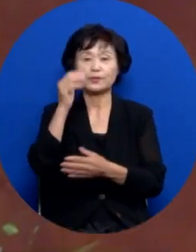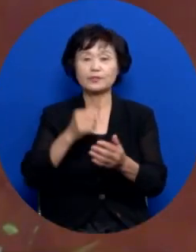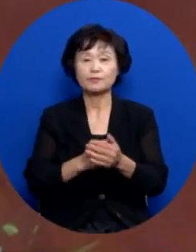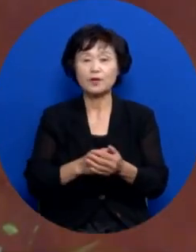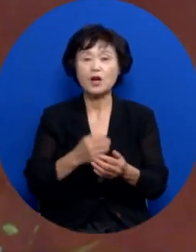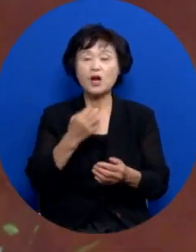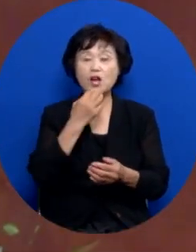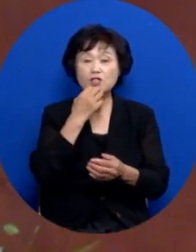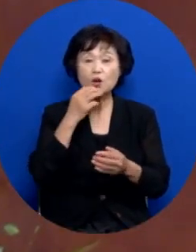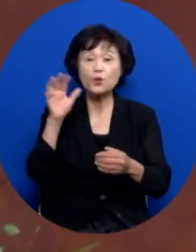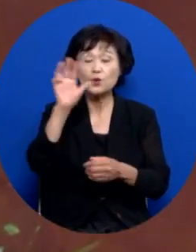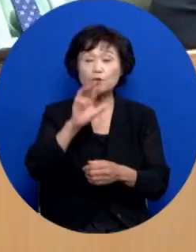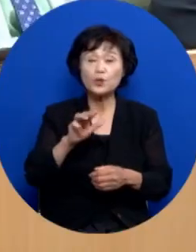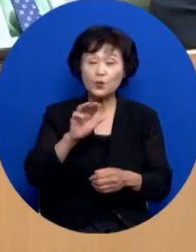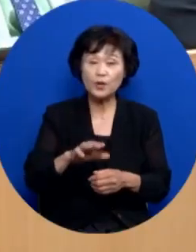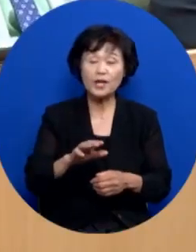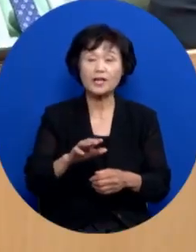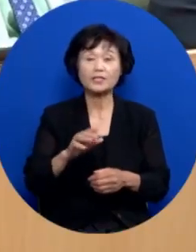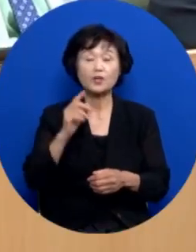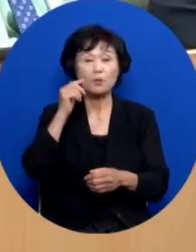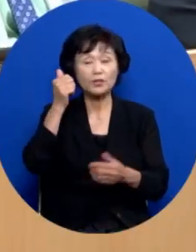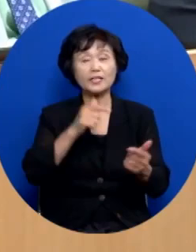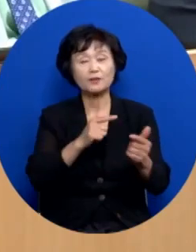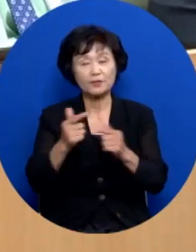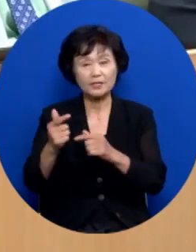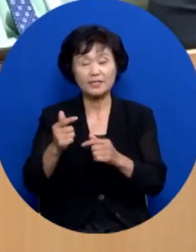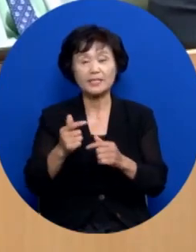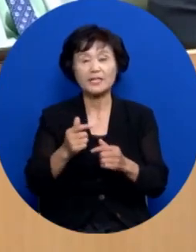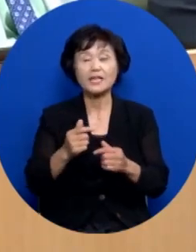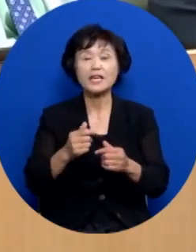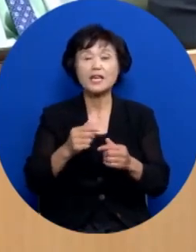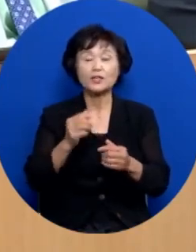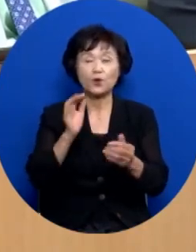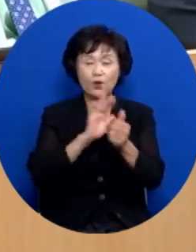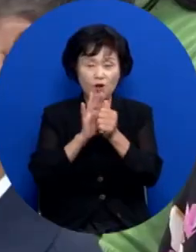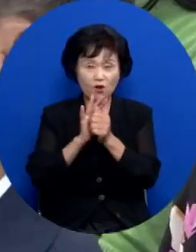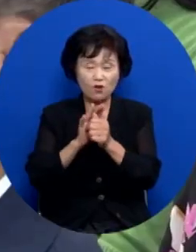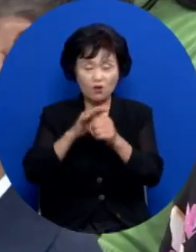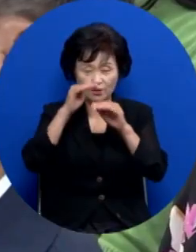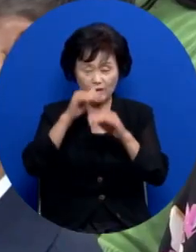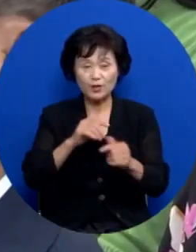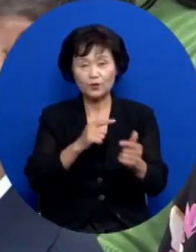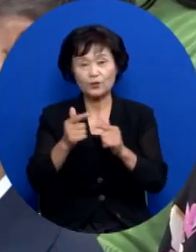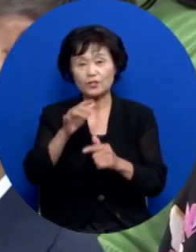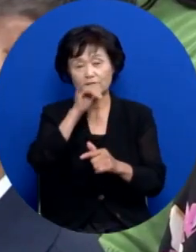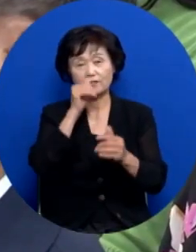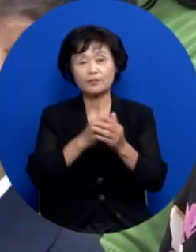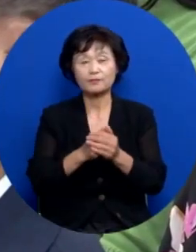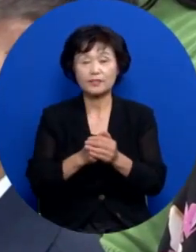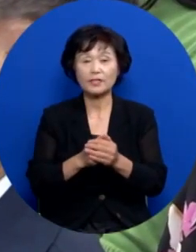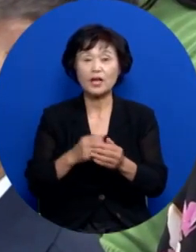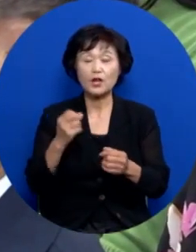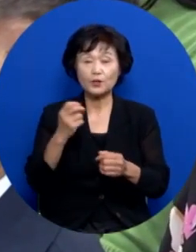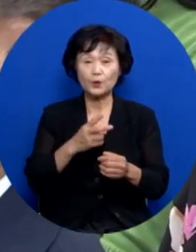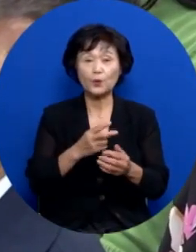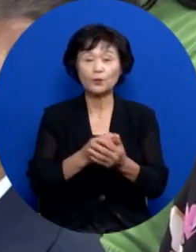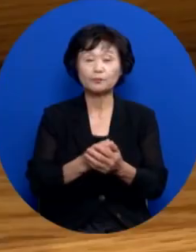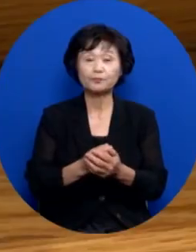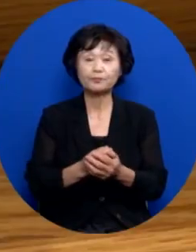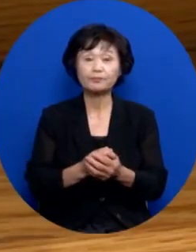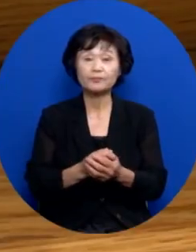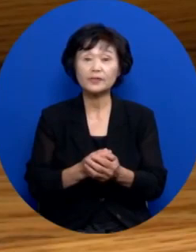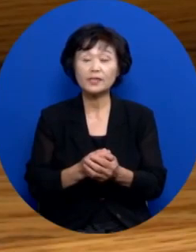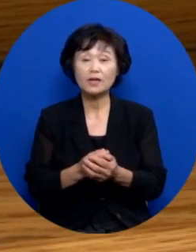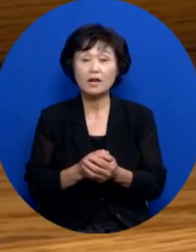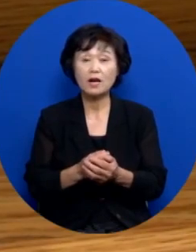서울연합회 시 목조 회장 등이 대회사와 격려사를 전했습니다 출원회에서는 예수마을 교회 장학일 목사가 주제